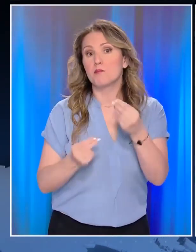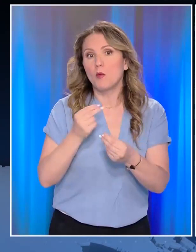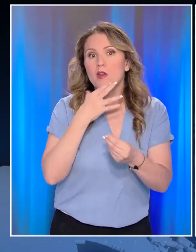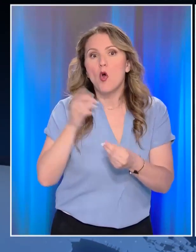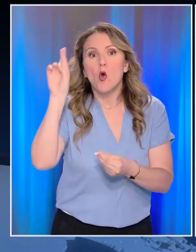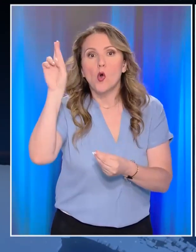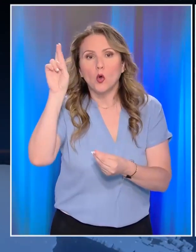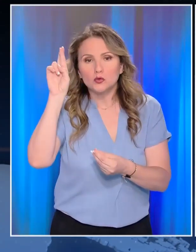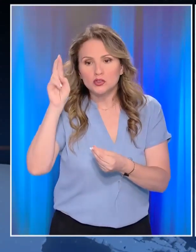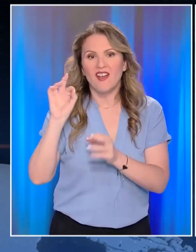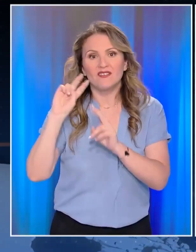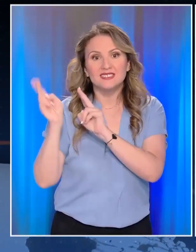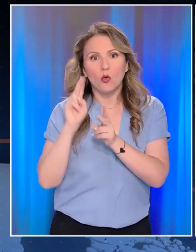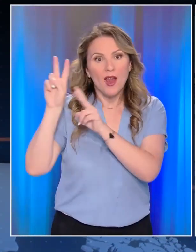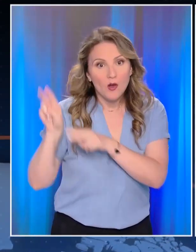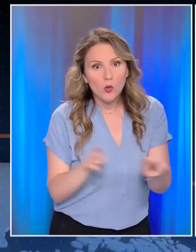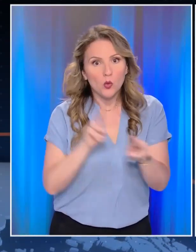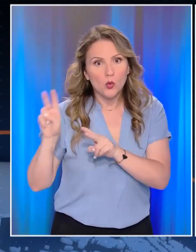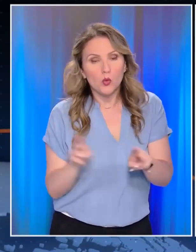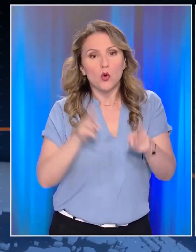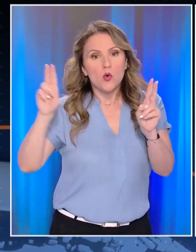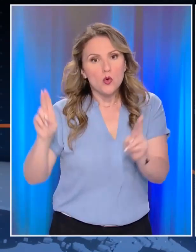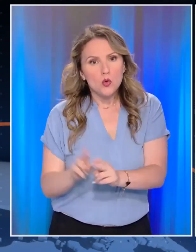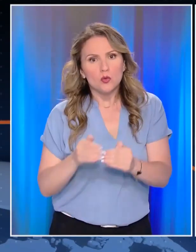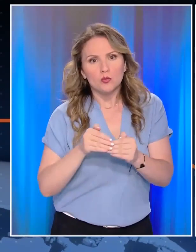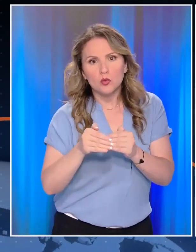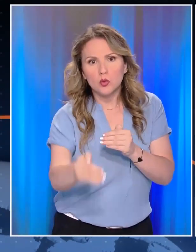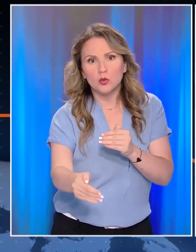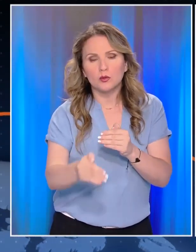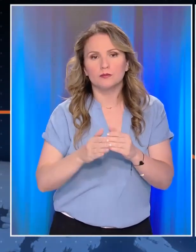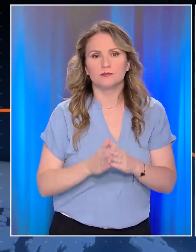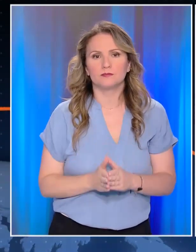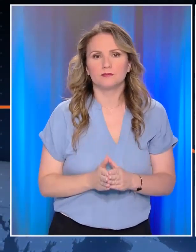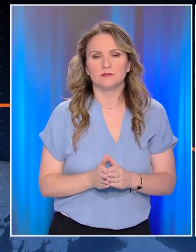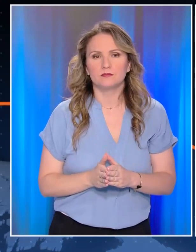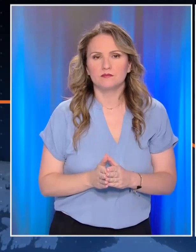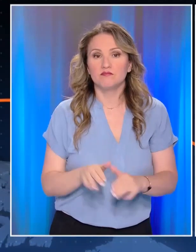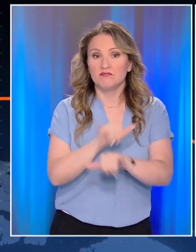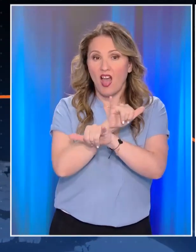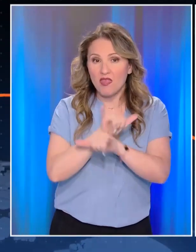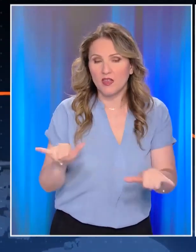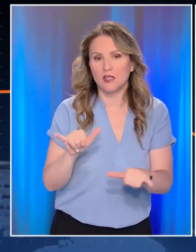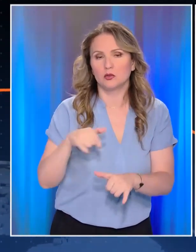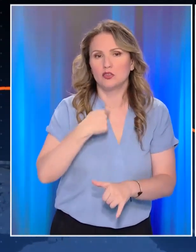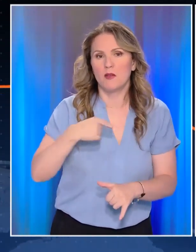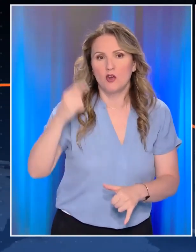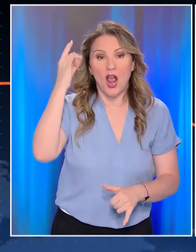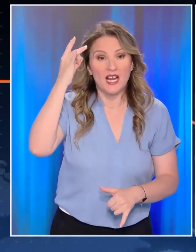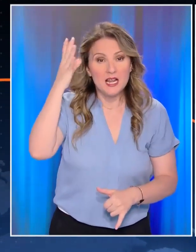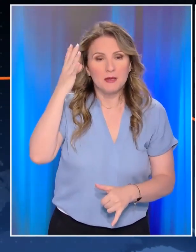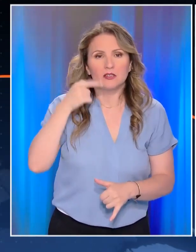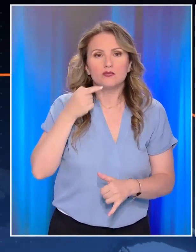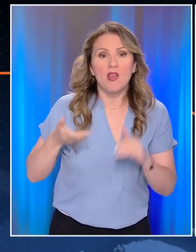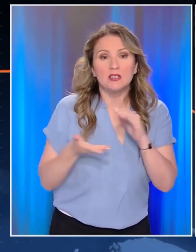αβεβαιότητα λόγω των μειωμένων ορών φυσικού αερίου να παρατείνεται. αδιανόητη και εγκληματική συμπεριφορά καταλογίζει